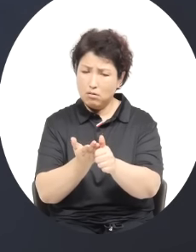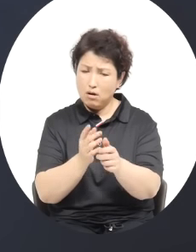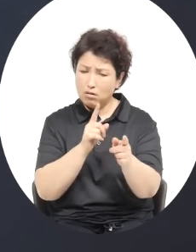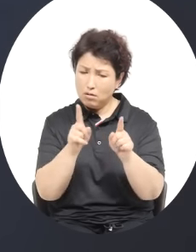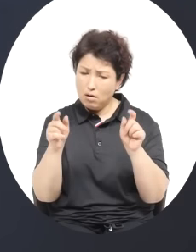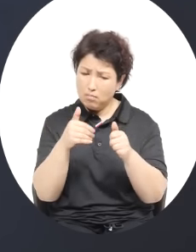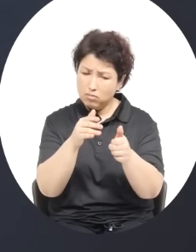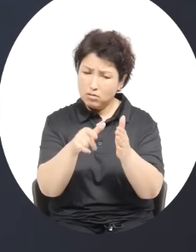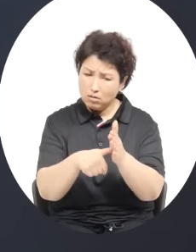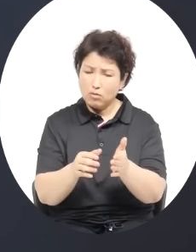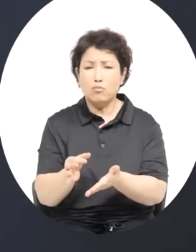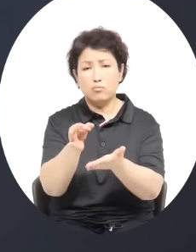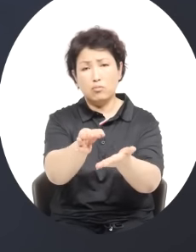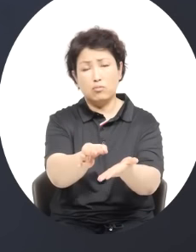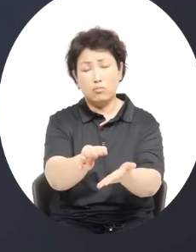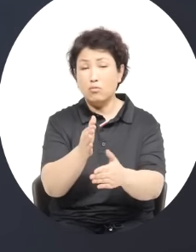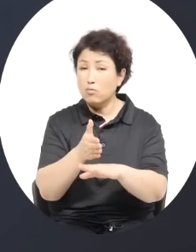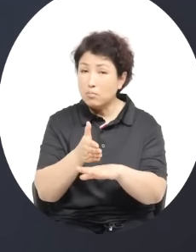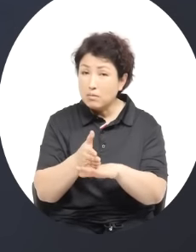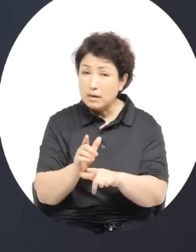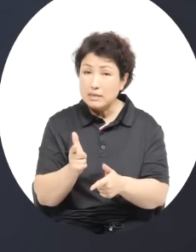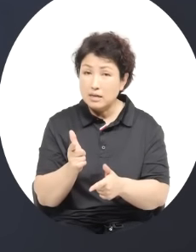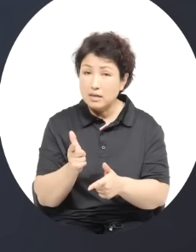거는 고맙게 생각해야 안 될까?